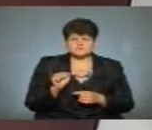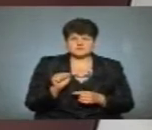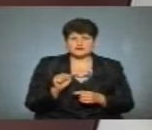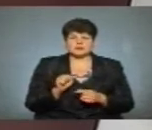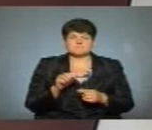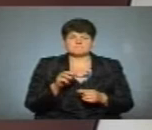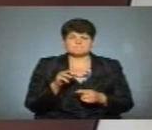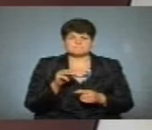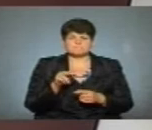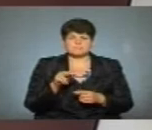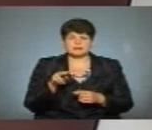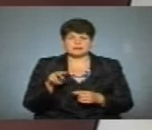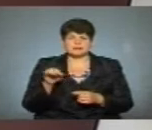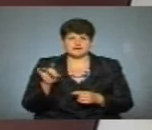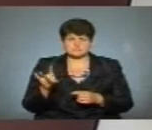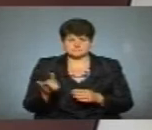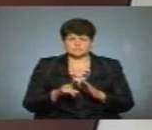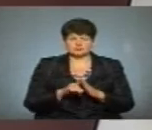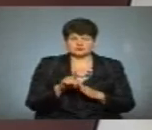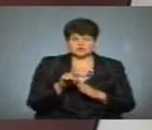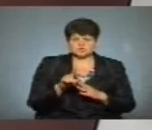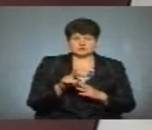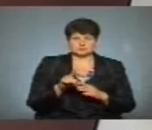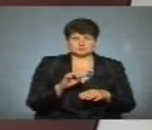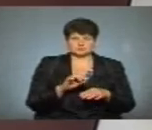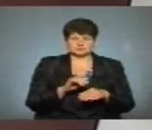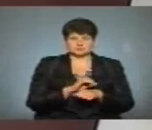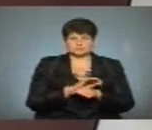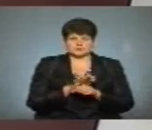Методом полімеразно-ланцюгової реакції від початку пандемії протестували